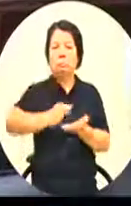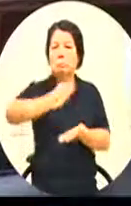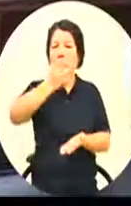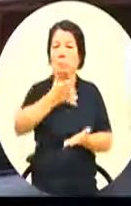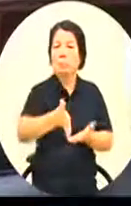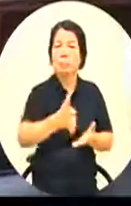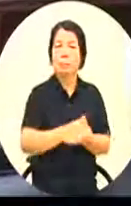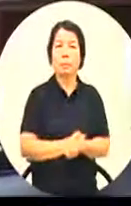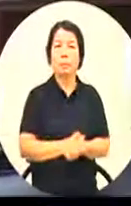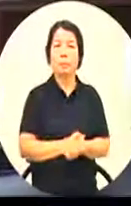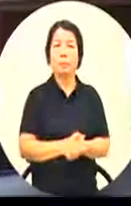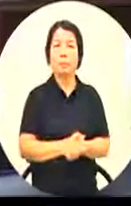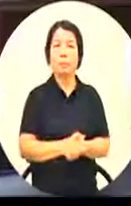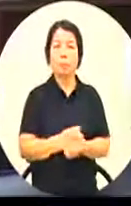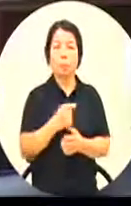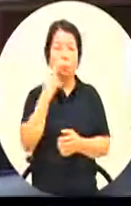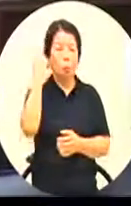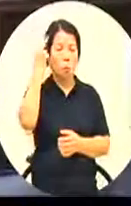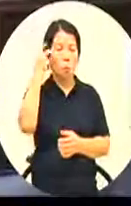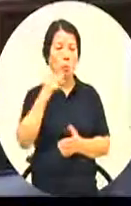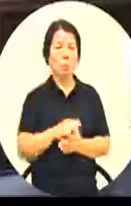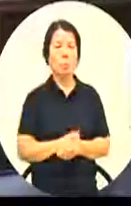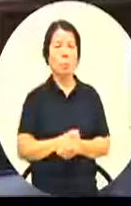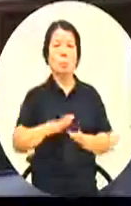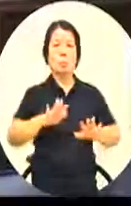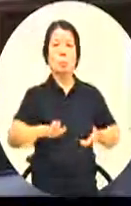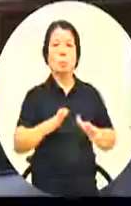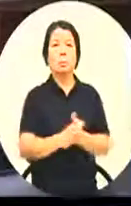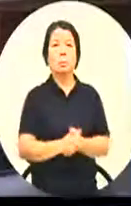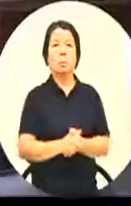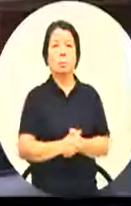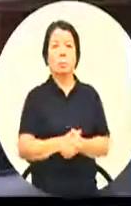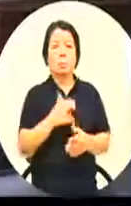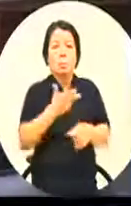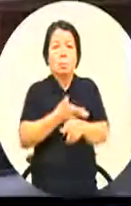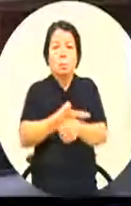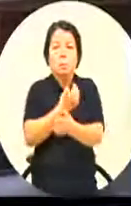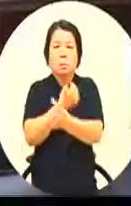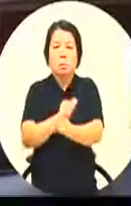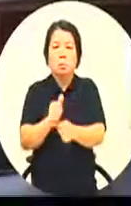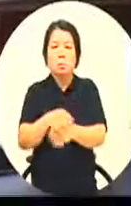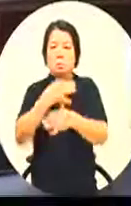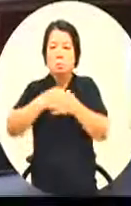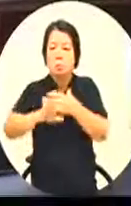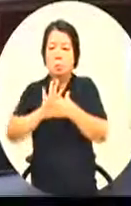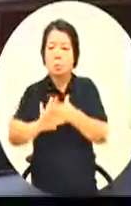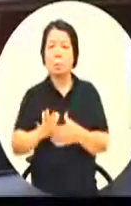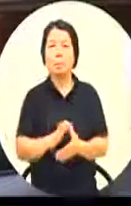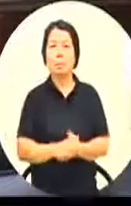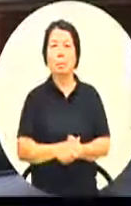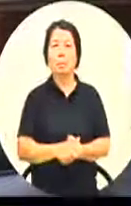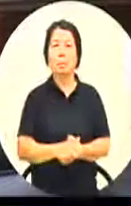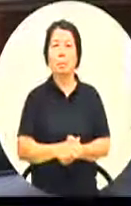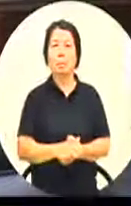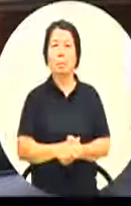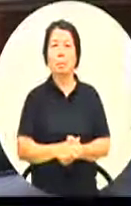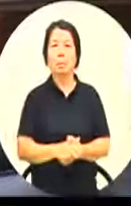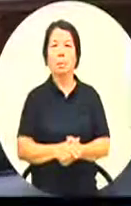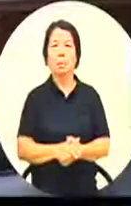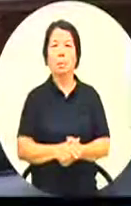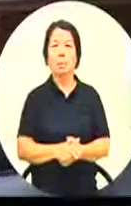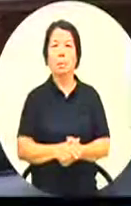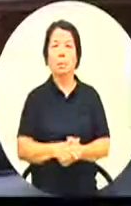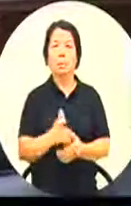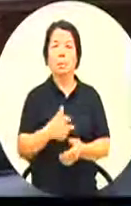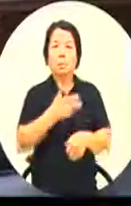至少我现在觉得，既然连这样子术科都会有发生弊病的时候，那就回复到以前吧。我觉得或者是甚至是术